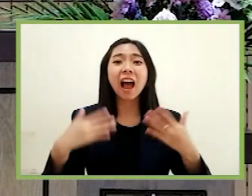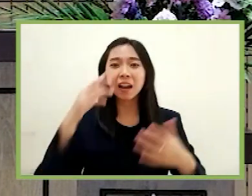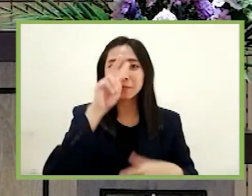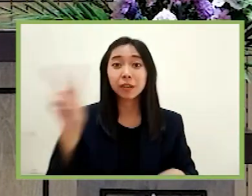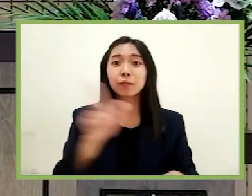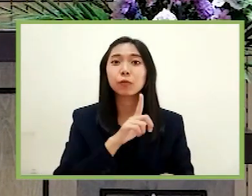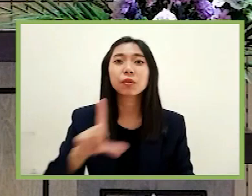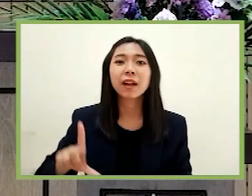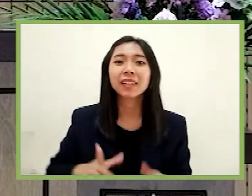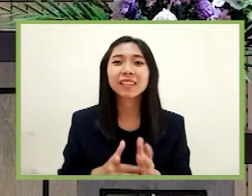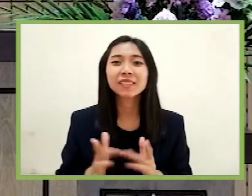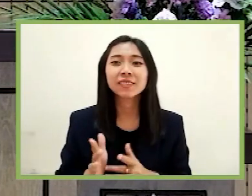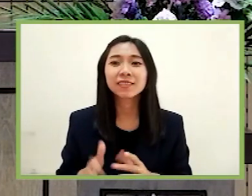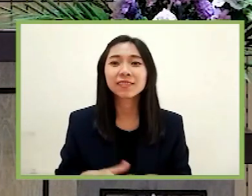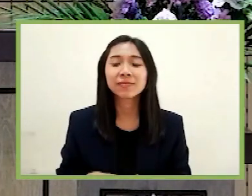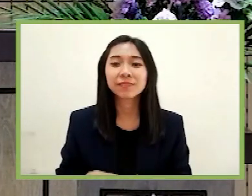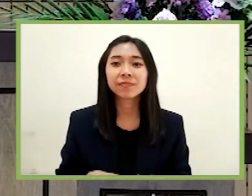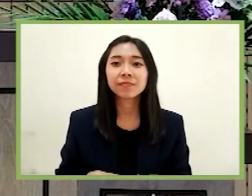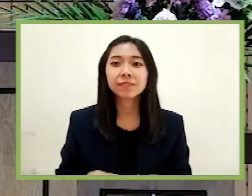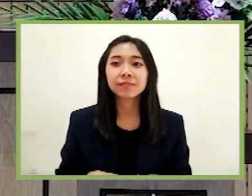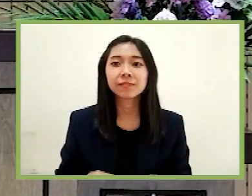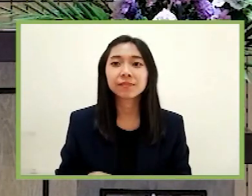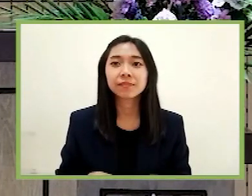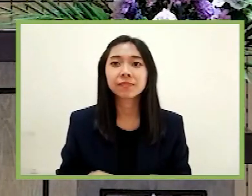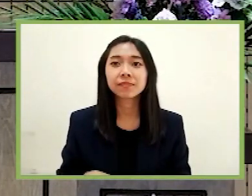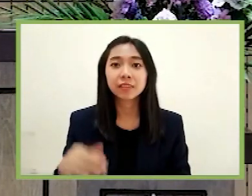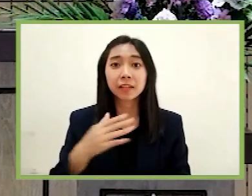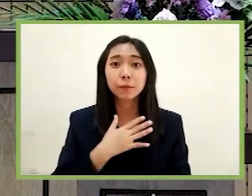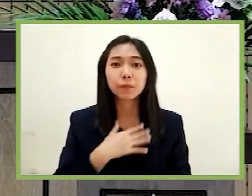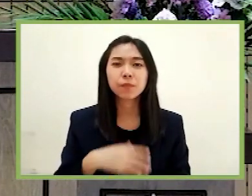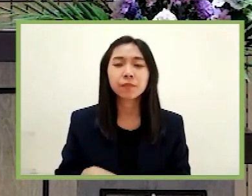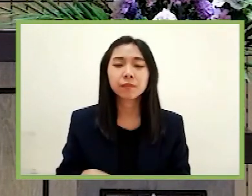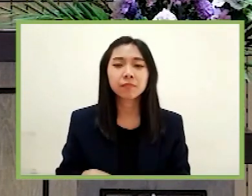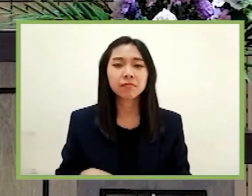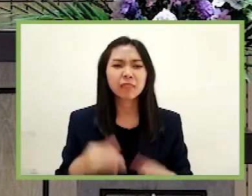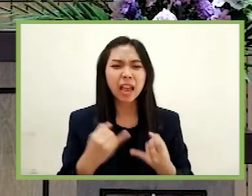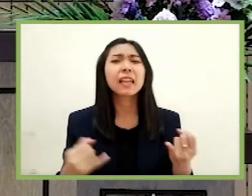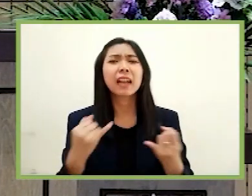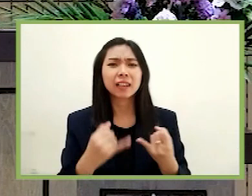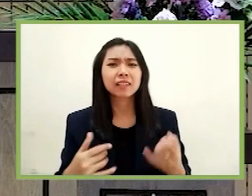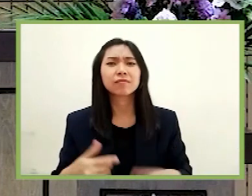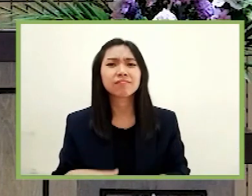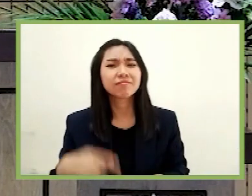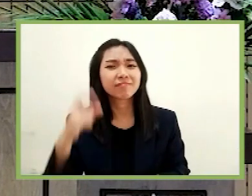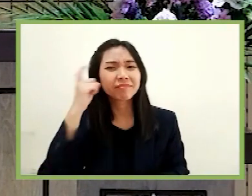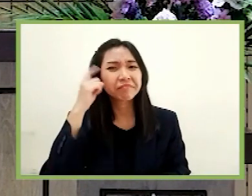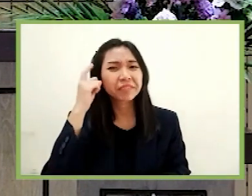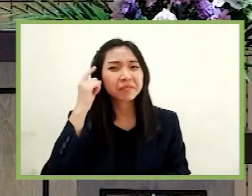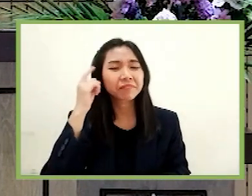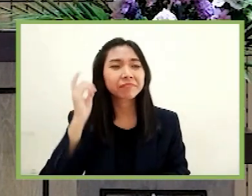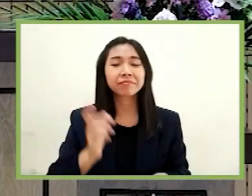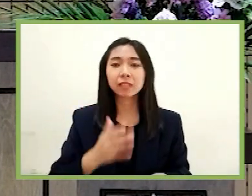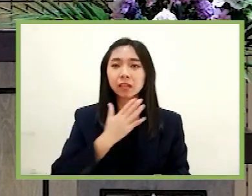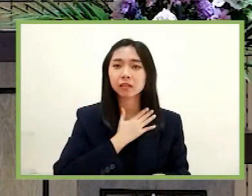Tuhan Yesus fahiya akhir-akhir berfikir Ya Sudahlah